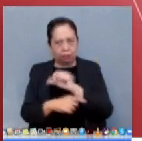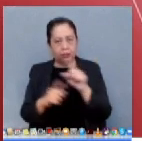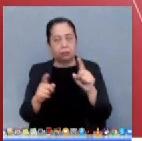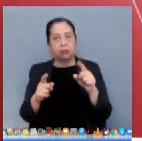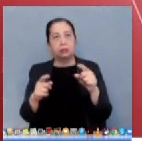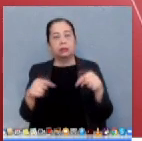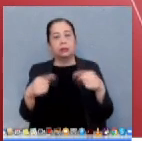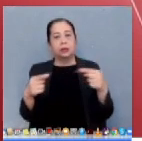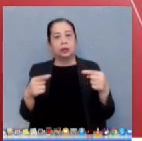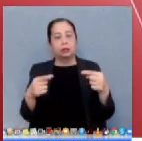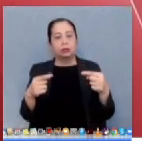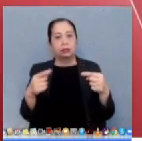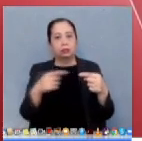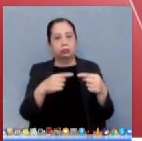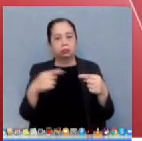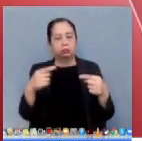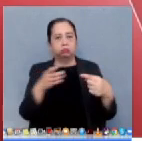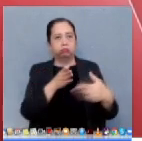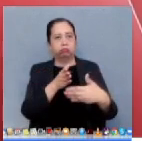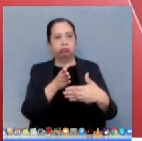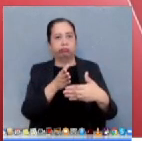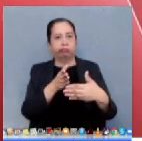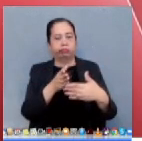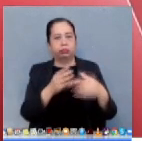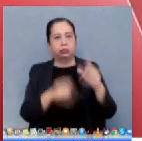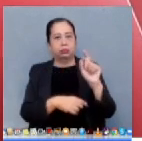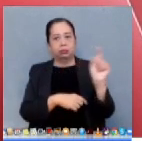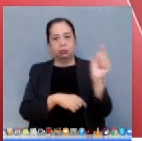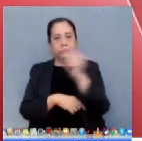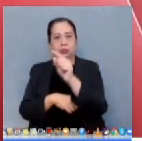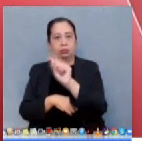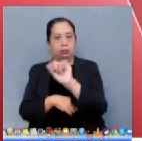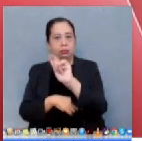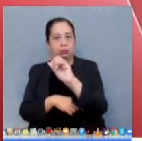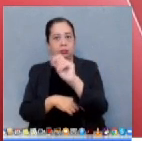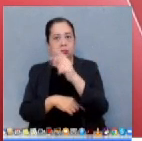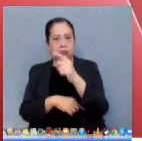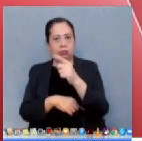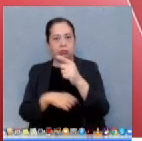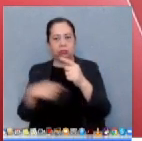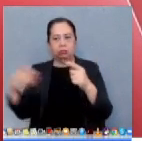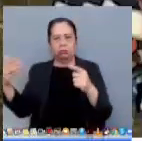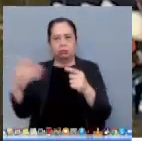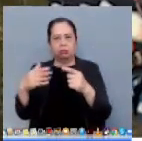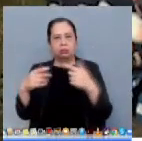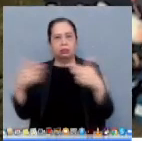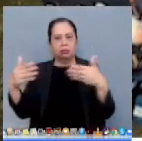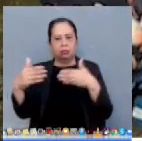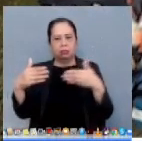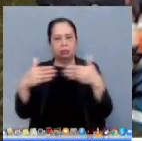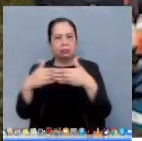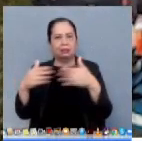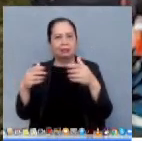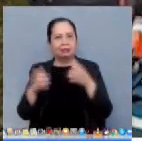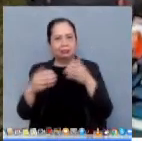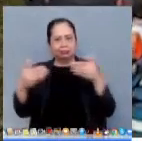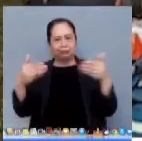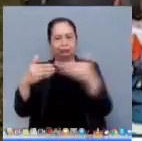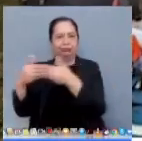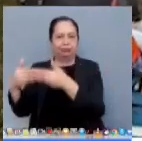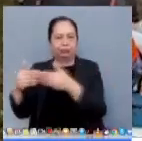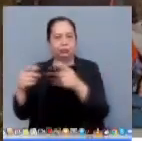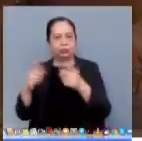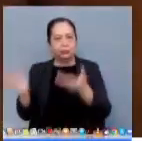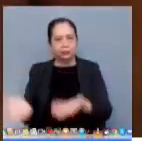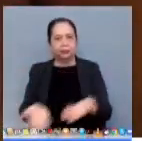habang nananakbo pauwi ng Chaong, lumipan ng kalsada parang kinain ba yung kabilang ninyo. Agad dinala sa ospital ang